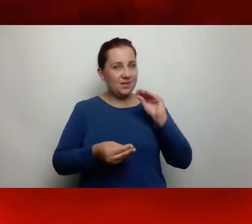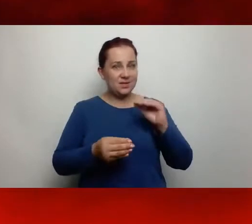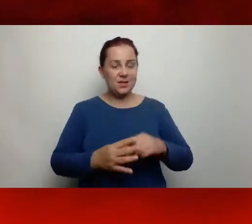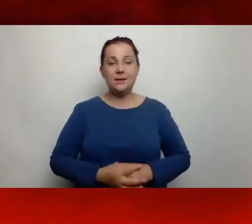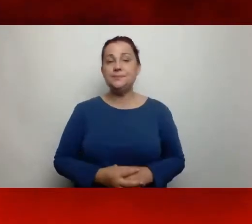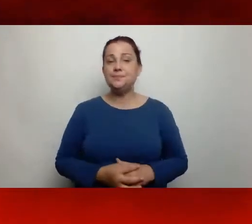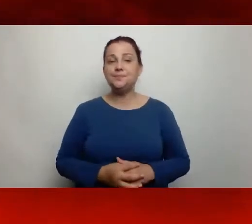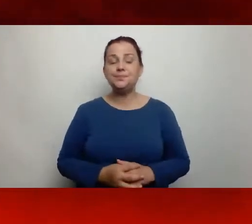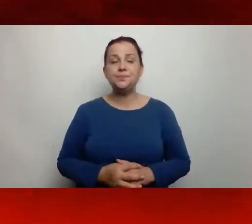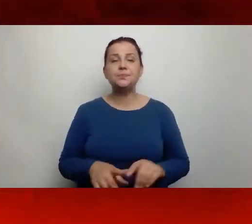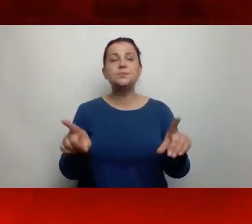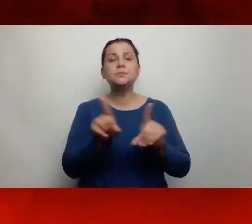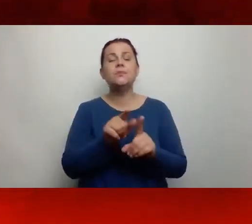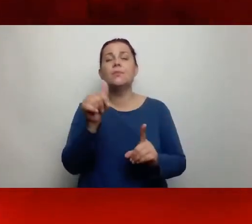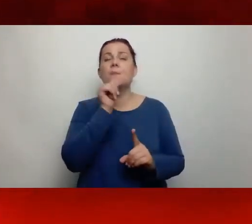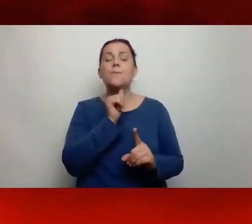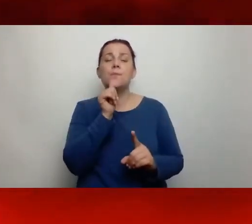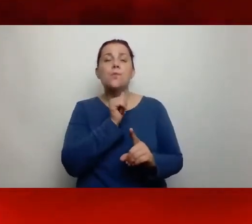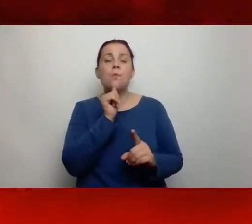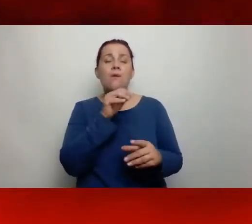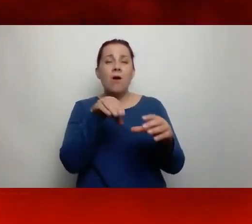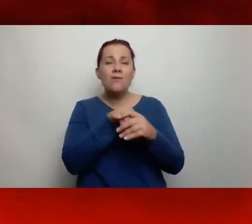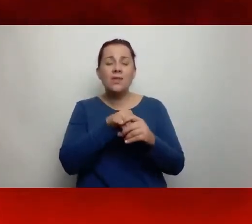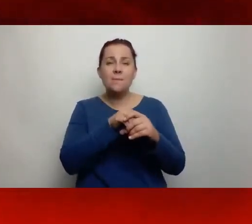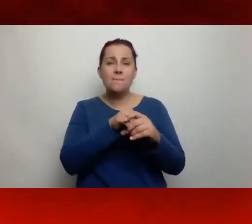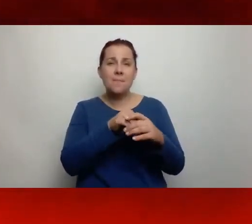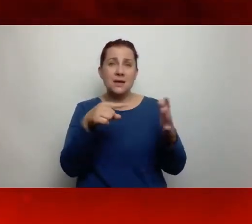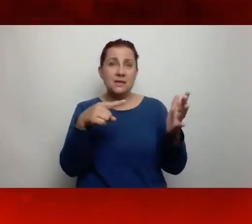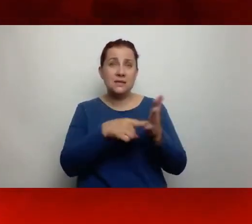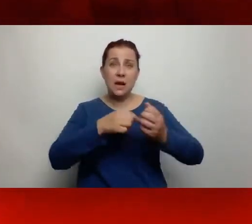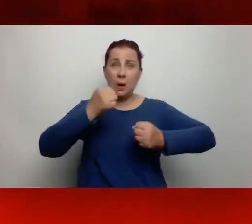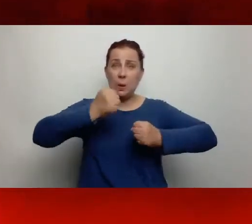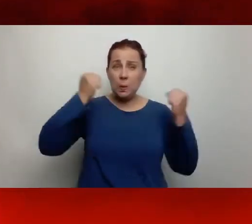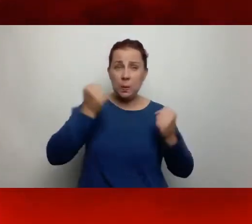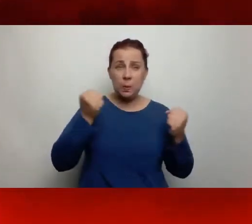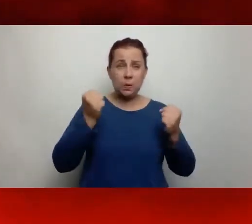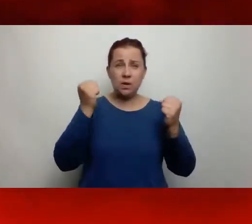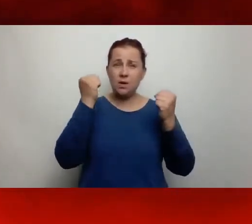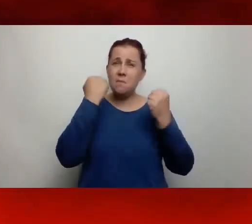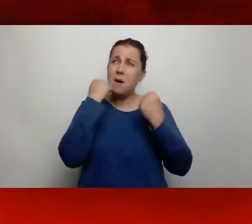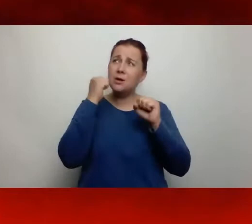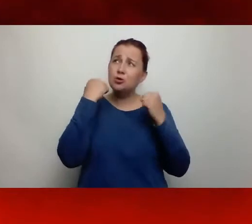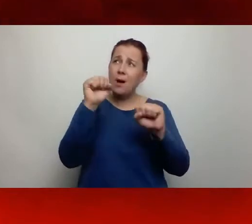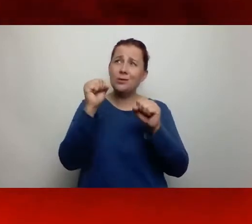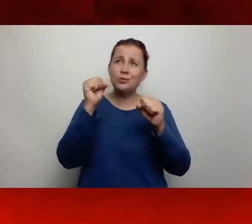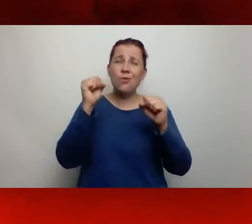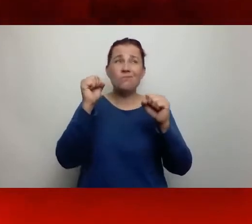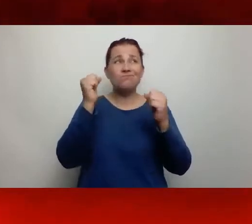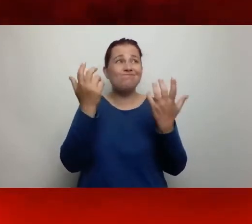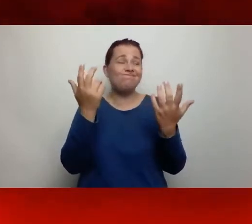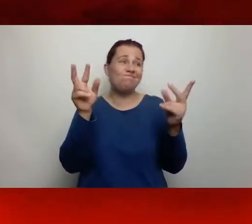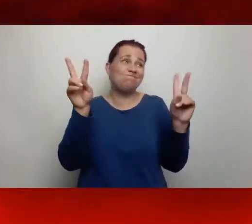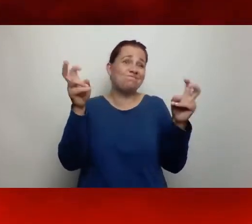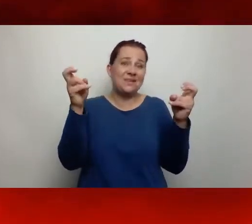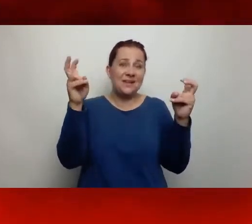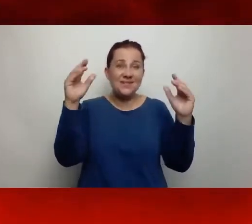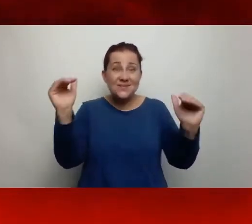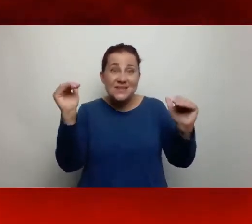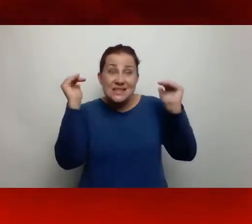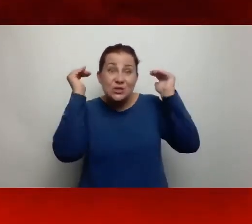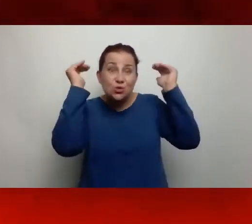próbował godzić, prawda, te cele bardzo wysokie z celami, które można by powiedzieć